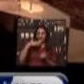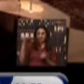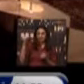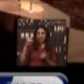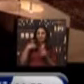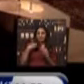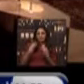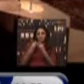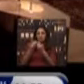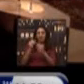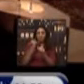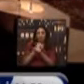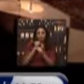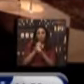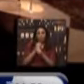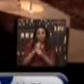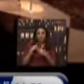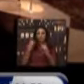دي.